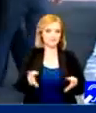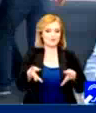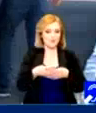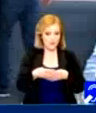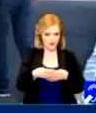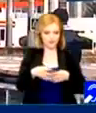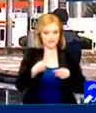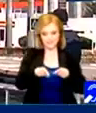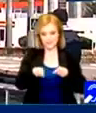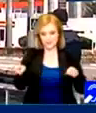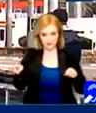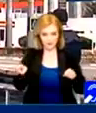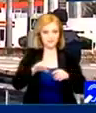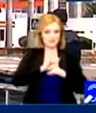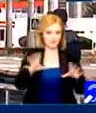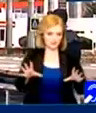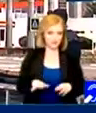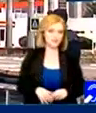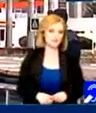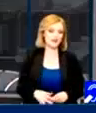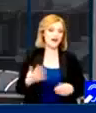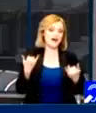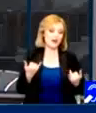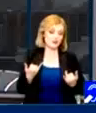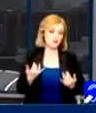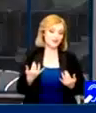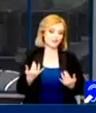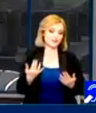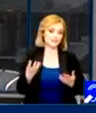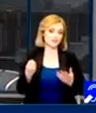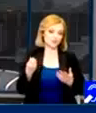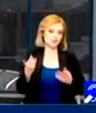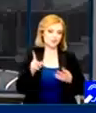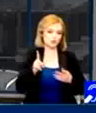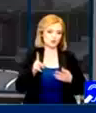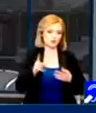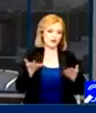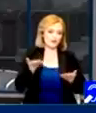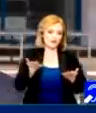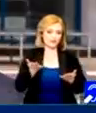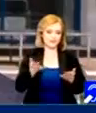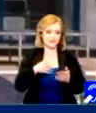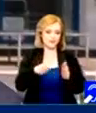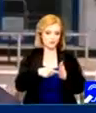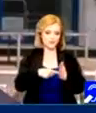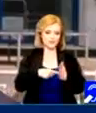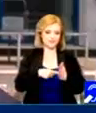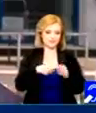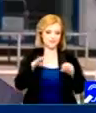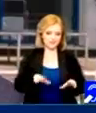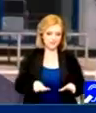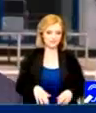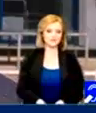timp cu trafic sporit și asta a trebuit doar să trecem în revistă încă toate acțiunile comune pe care noi le întreprindem. Noi astăzi ne-am